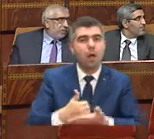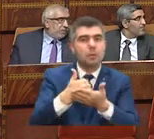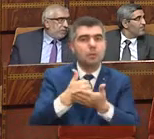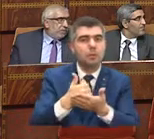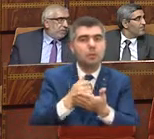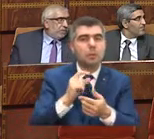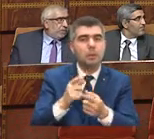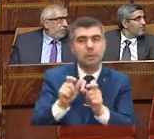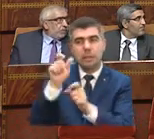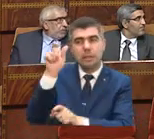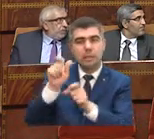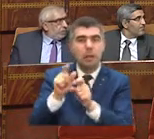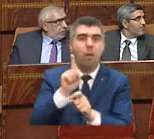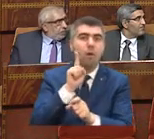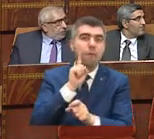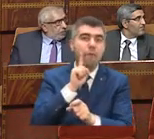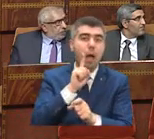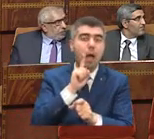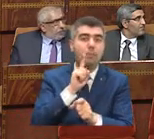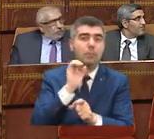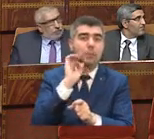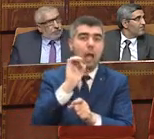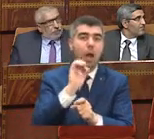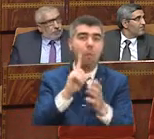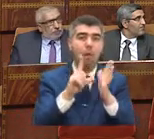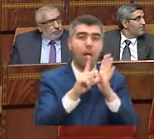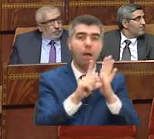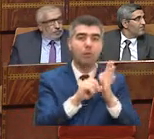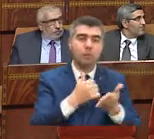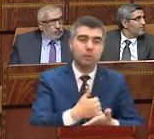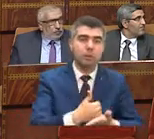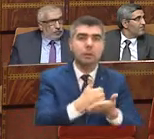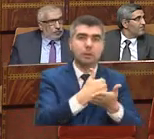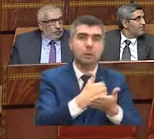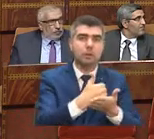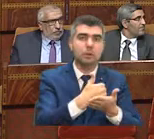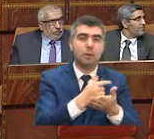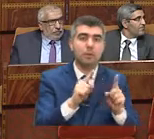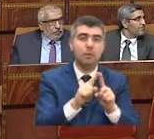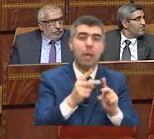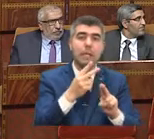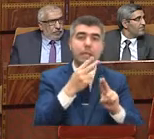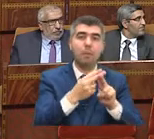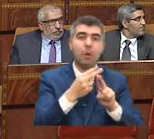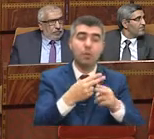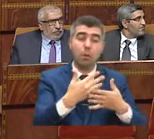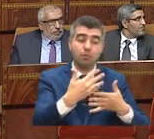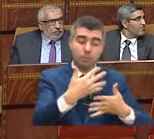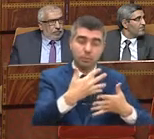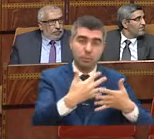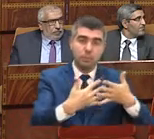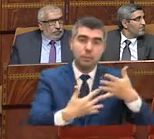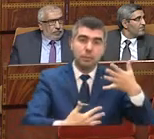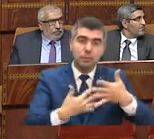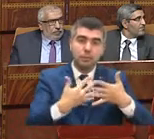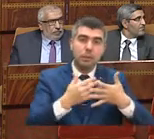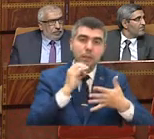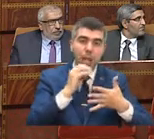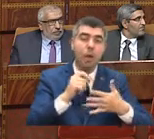لتمكين النساء من حقوقهن في هذا المجال، باعتبار أن إدراج أسماء ديال النساء في اللوائح ديال ذوي